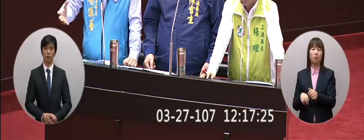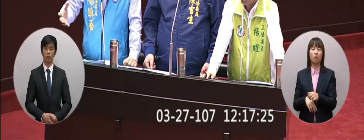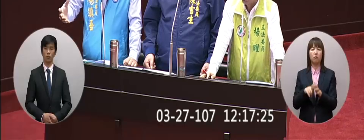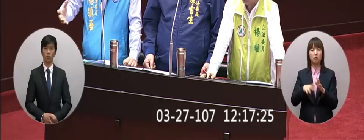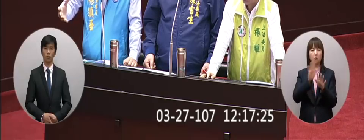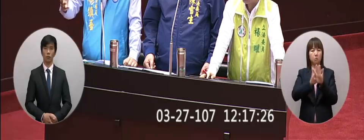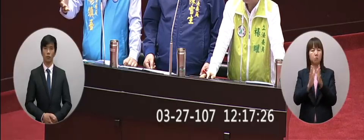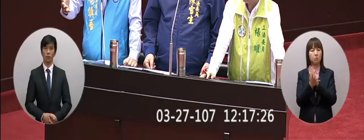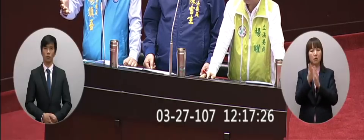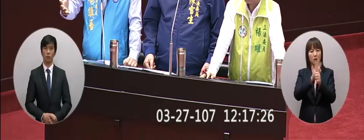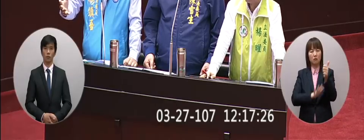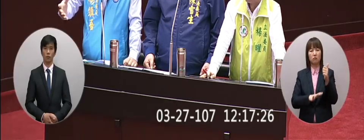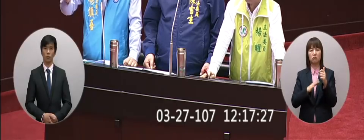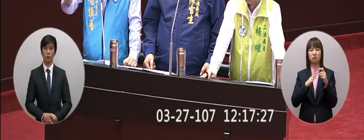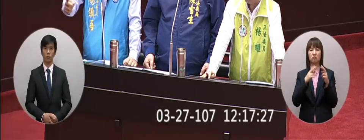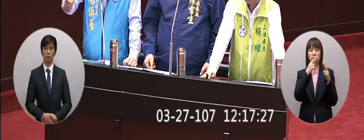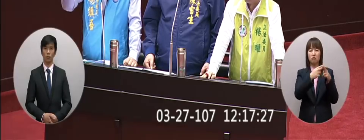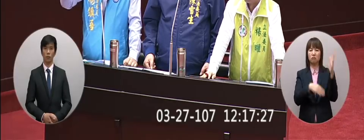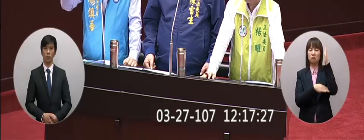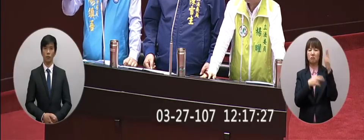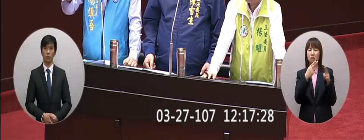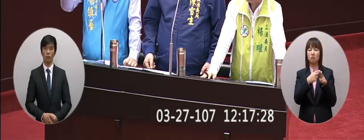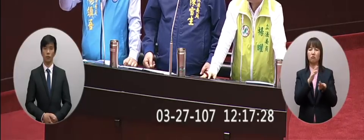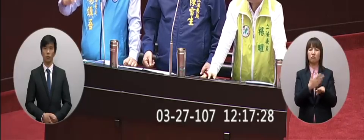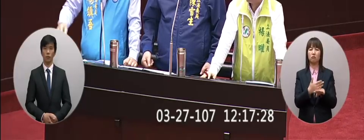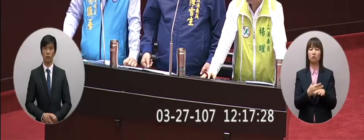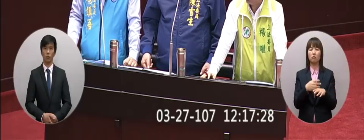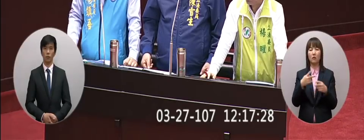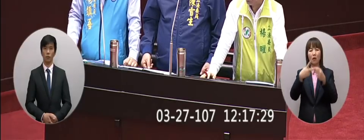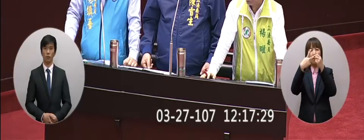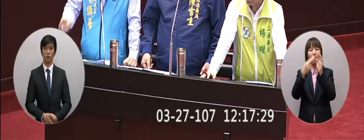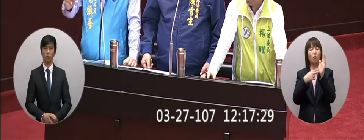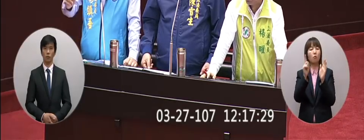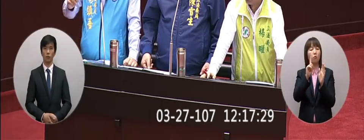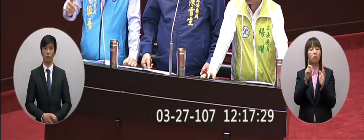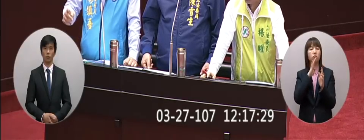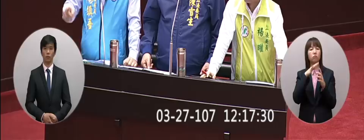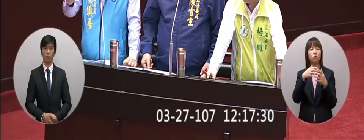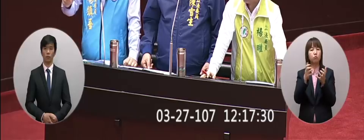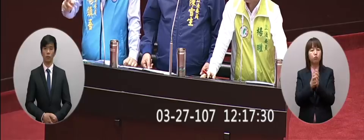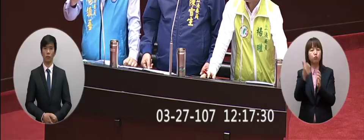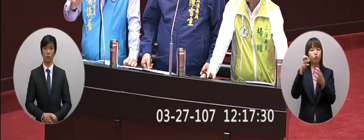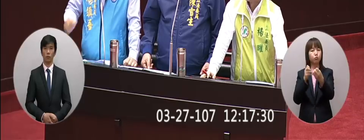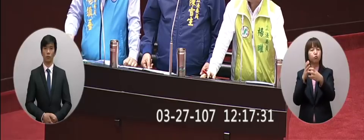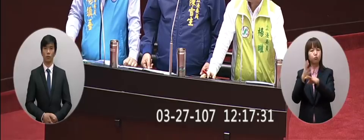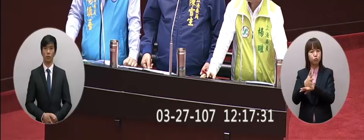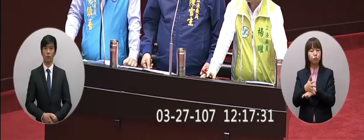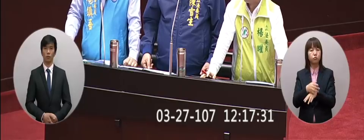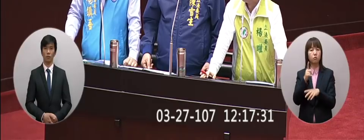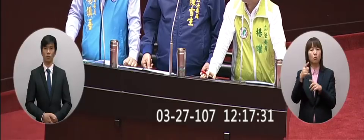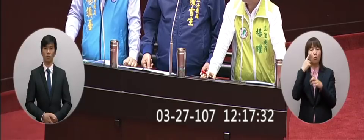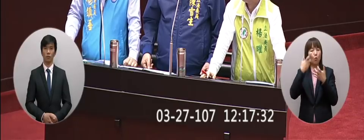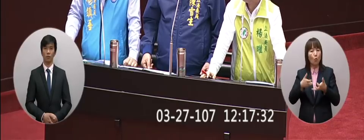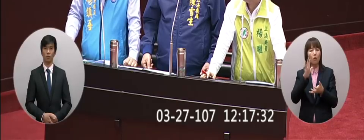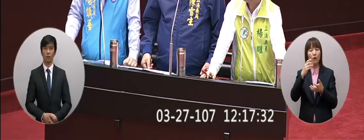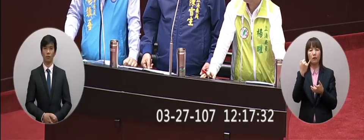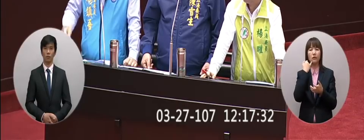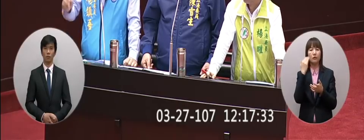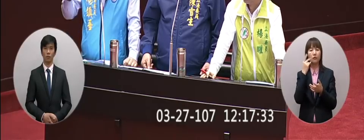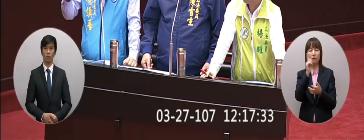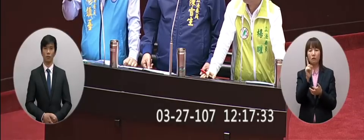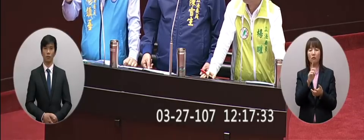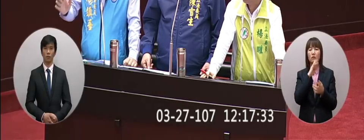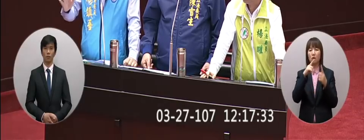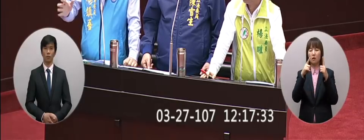这样会影响大家对政府的信任。同时我要举的第二个例子，我也跟部长聊过，部长也非常关心，但是比较可惜的